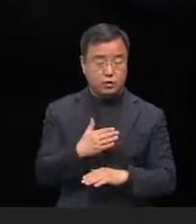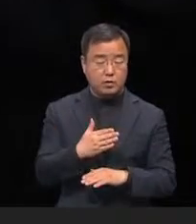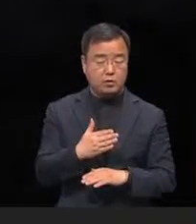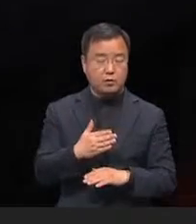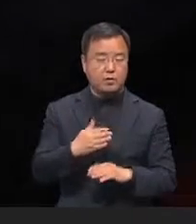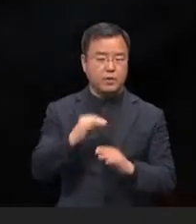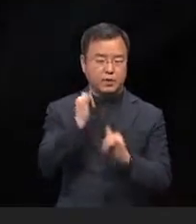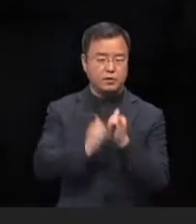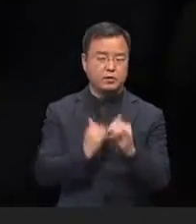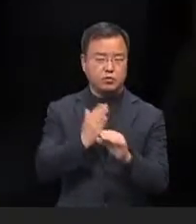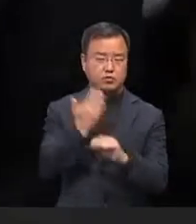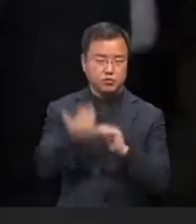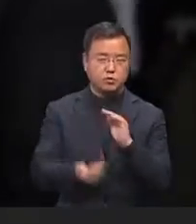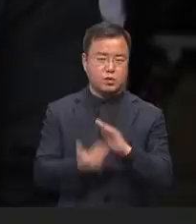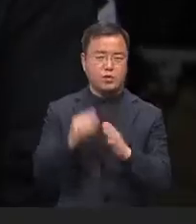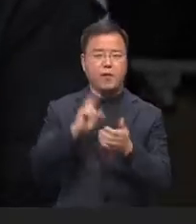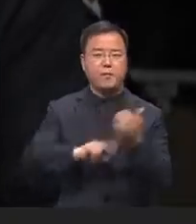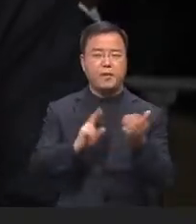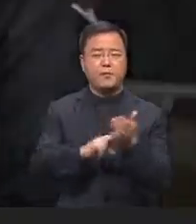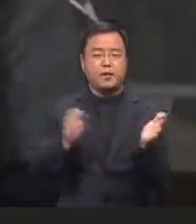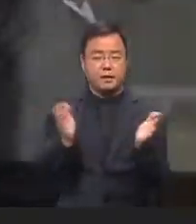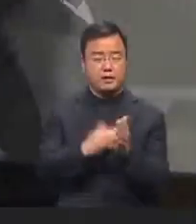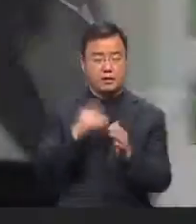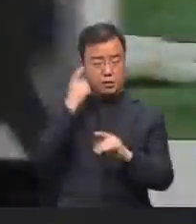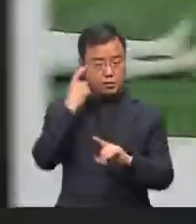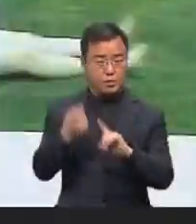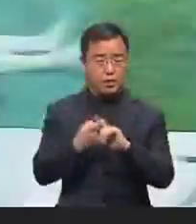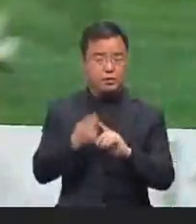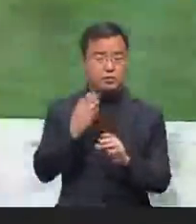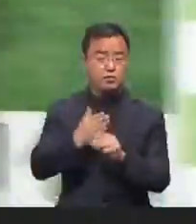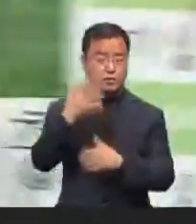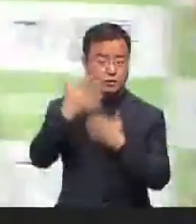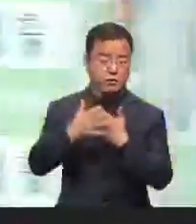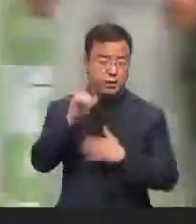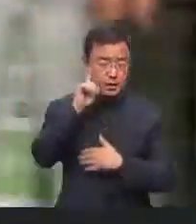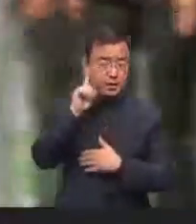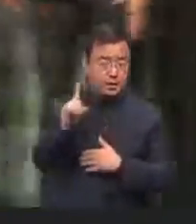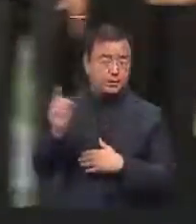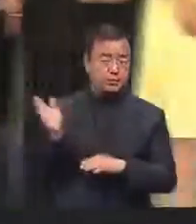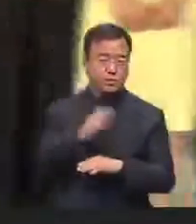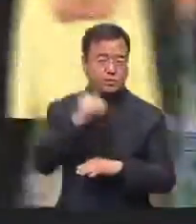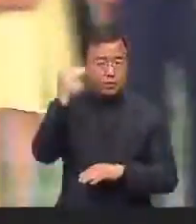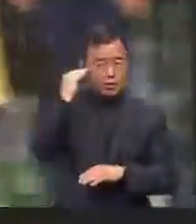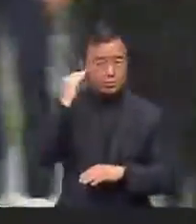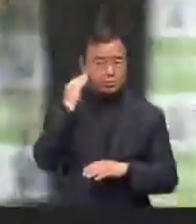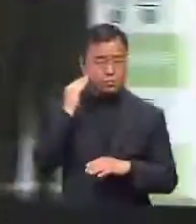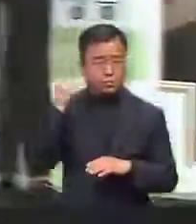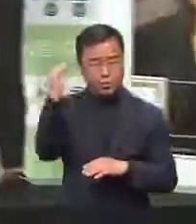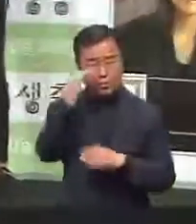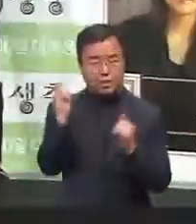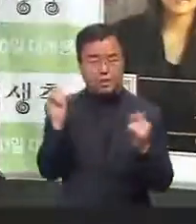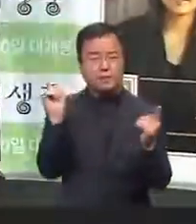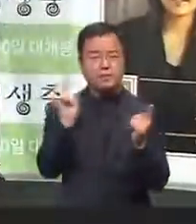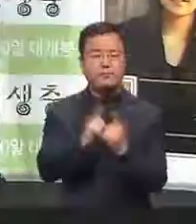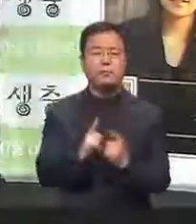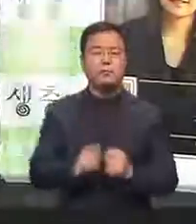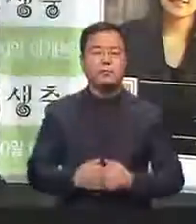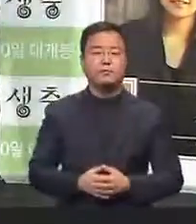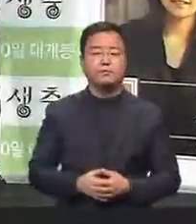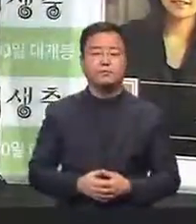전세계의 관심을 받고 있는 영화 기생충은 내일부터 한국의 관객들을 만납니다 ebs 뉴스